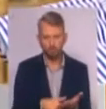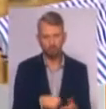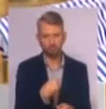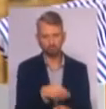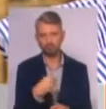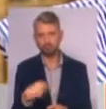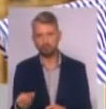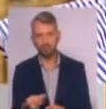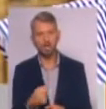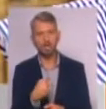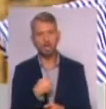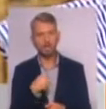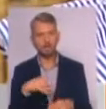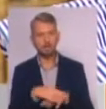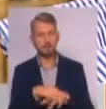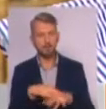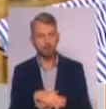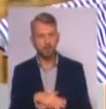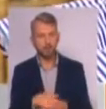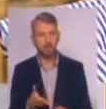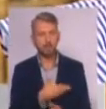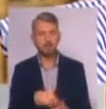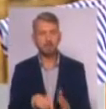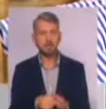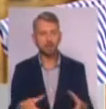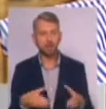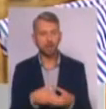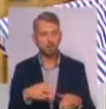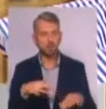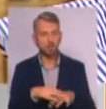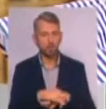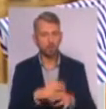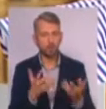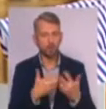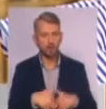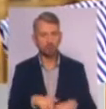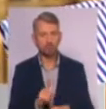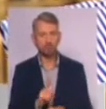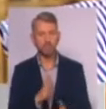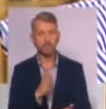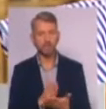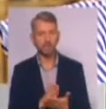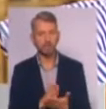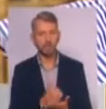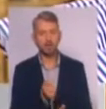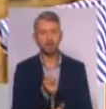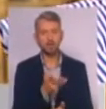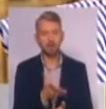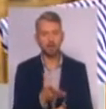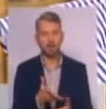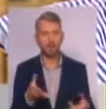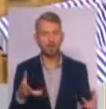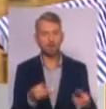я підрахувала, ми з командою підрахували, що є декілька